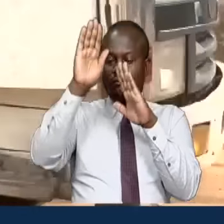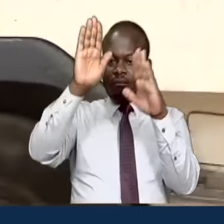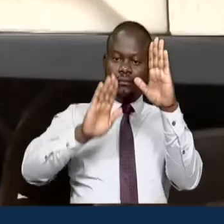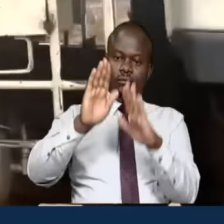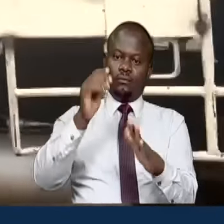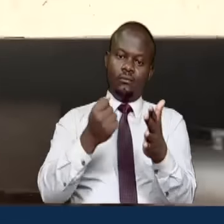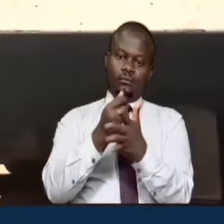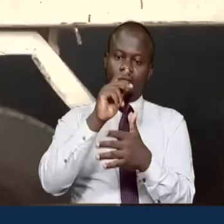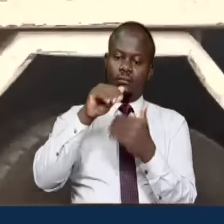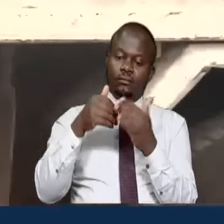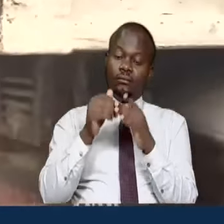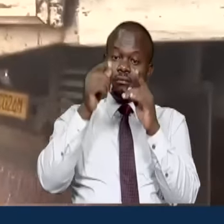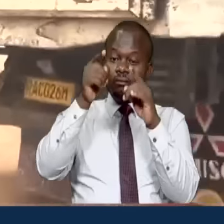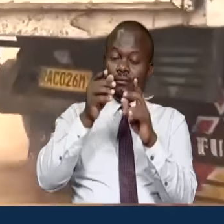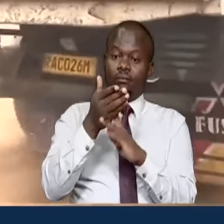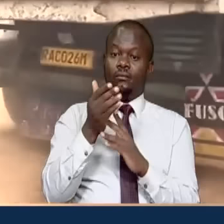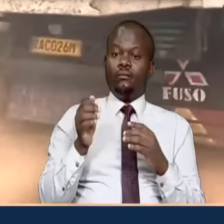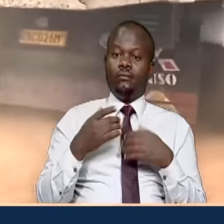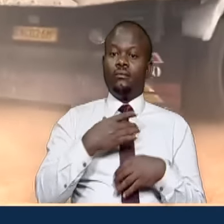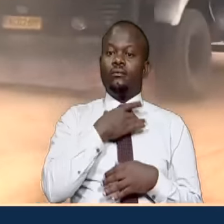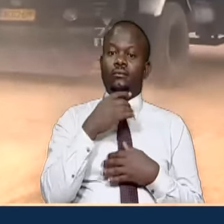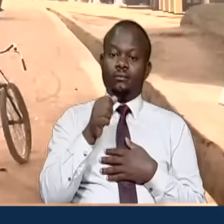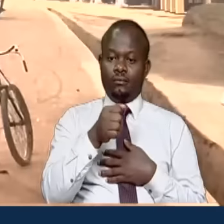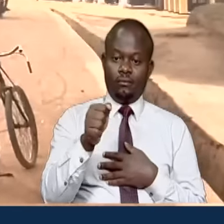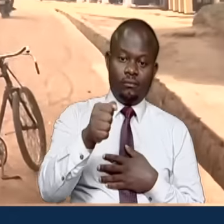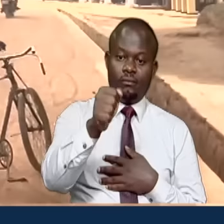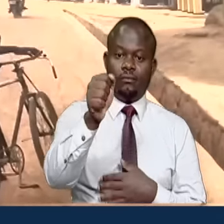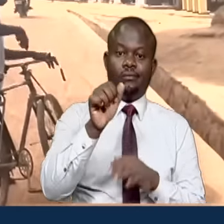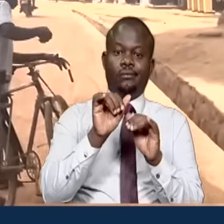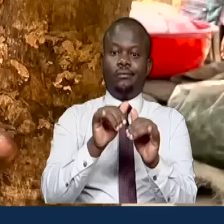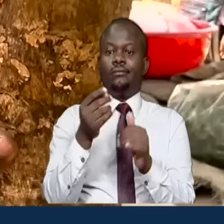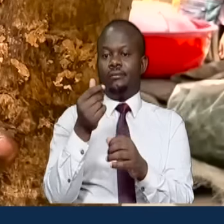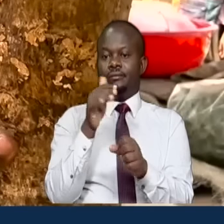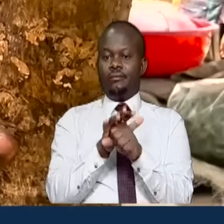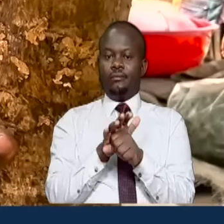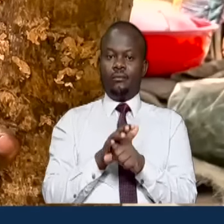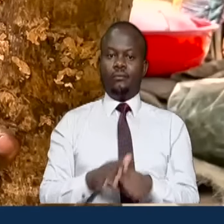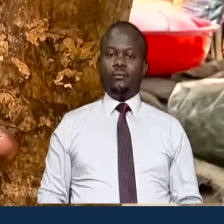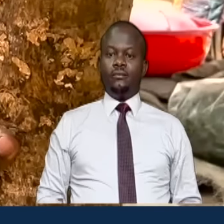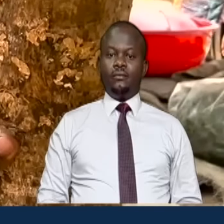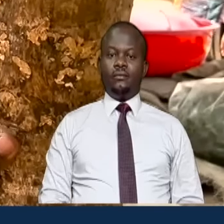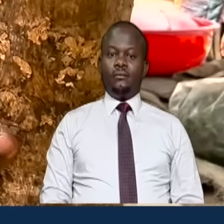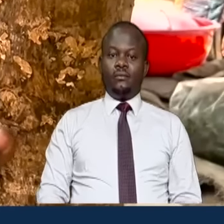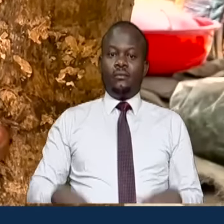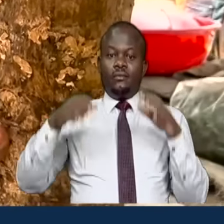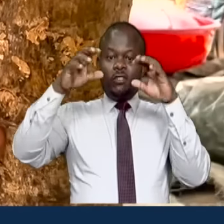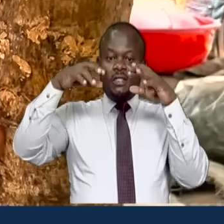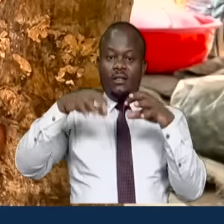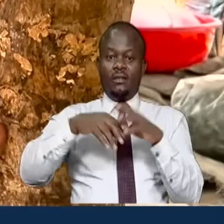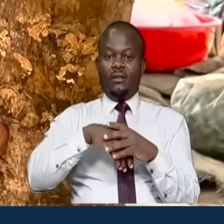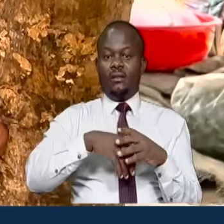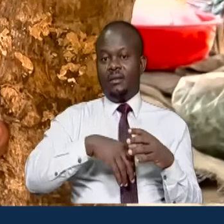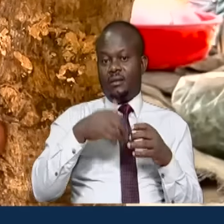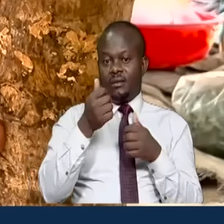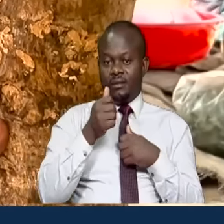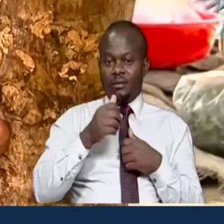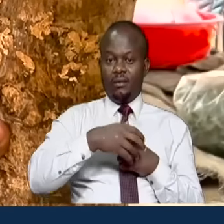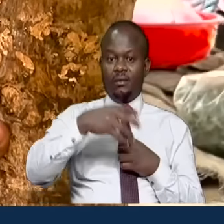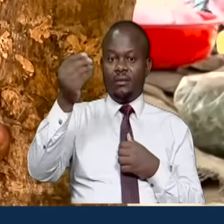ba mukerarugendo banyura aho bavuye gusura Parike y'Igihugu y'Akagera babasigira icyashara. Iyo imvura iguye abakiriya bahita bagenda, ntabwo bagaruka